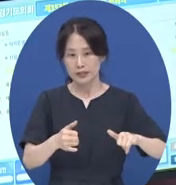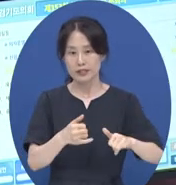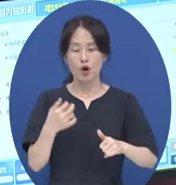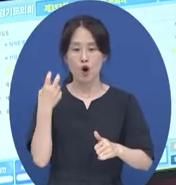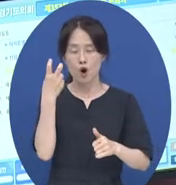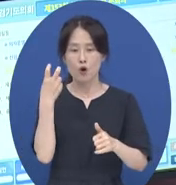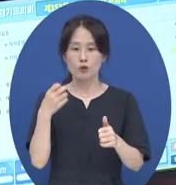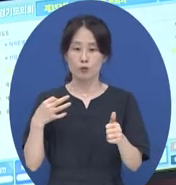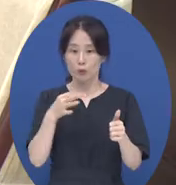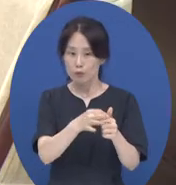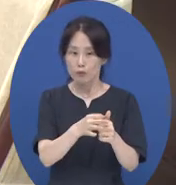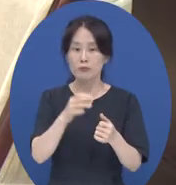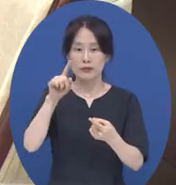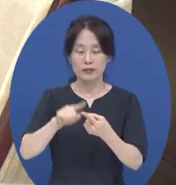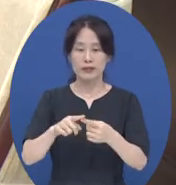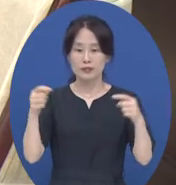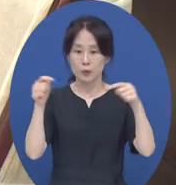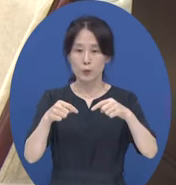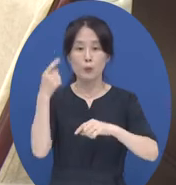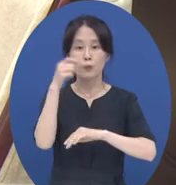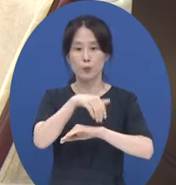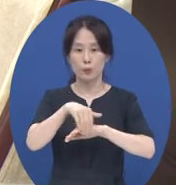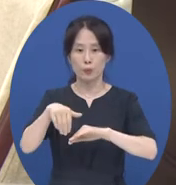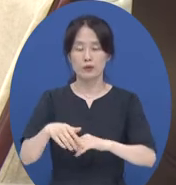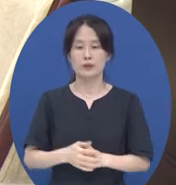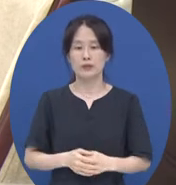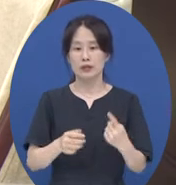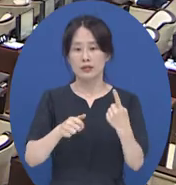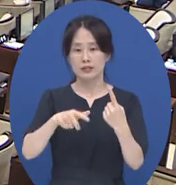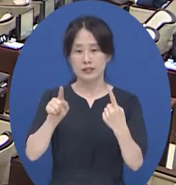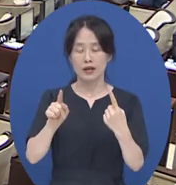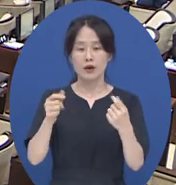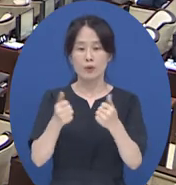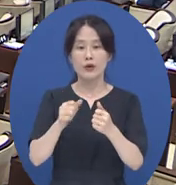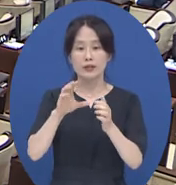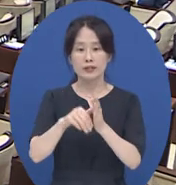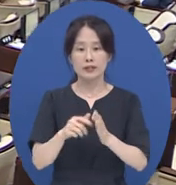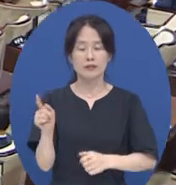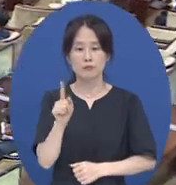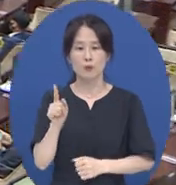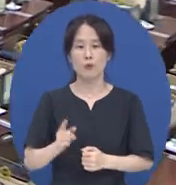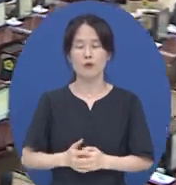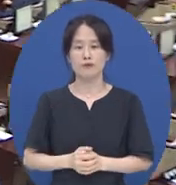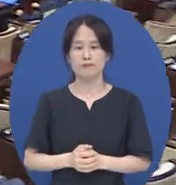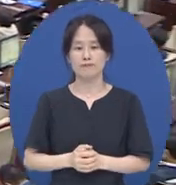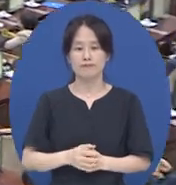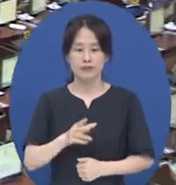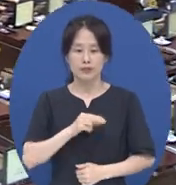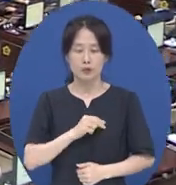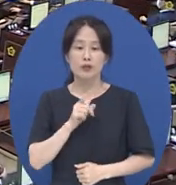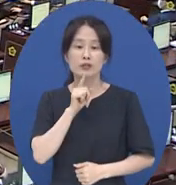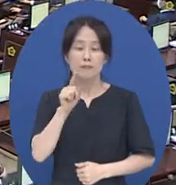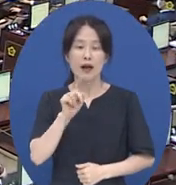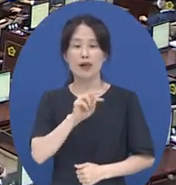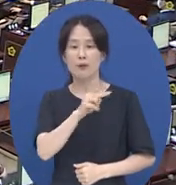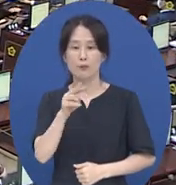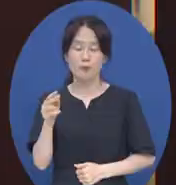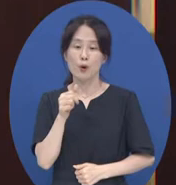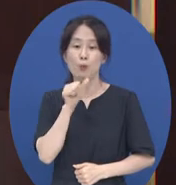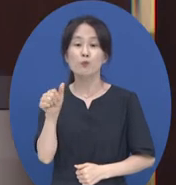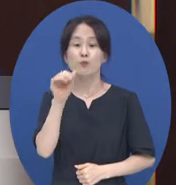지원을 위한 건의안 등도 처리될 계획입니다. 1차 본회의에서는 경기도 정책 재현을 위한 의원들의 5분 발언이